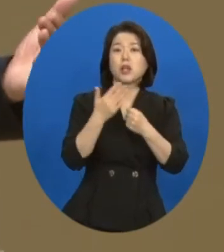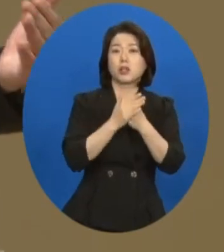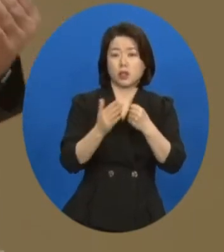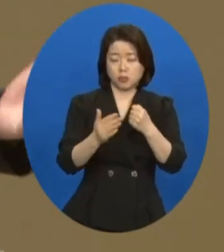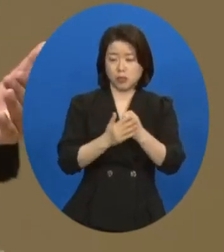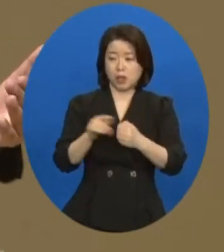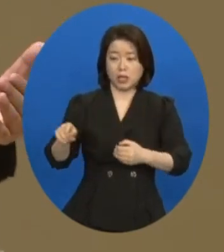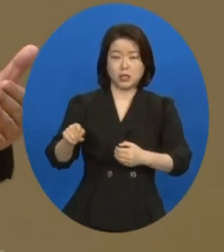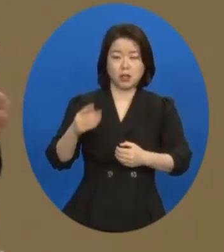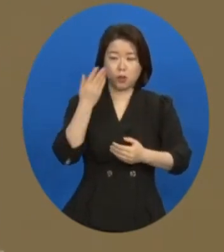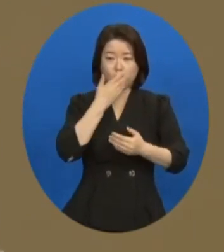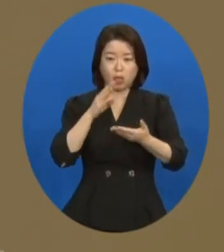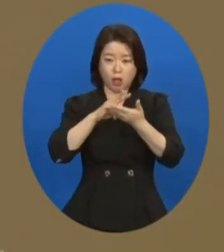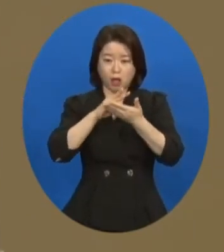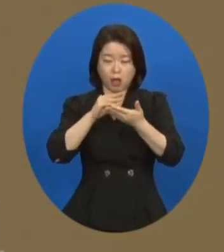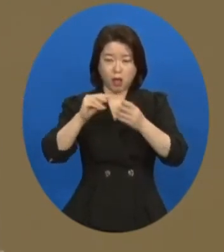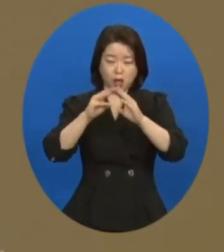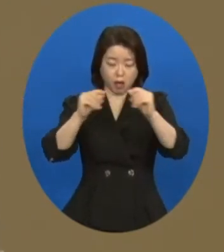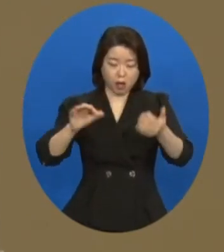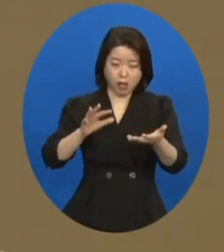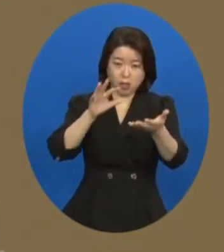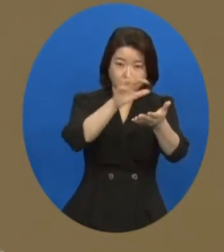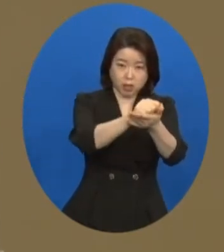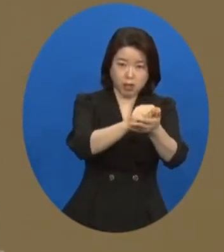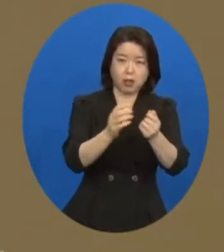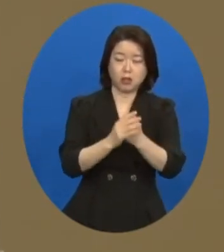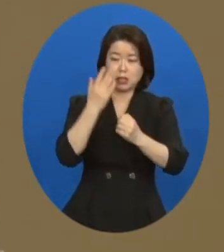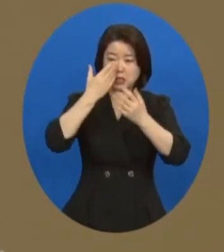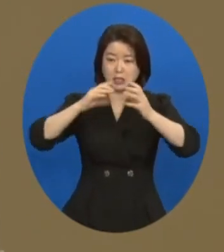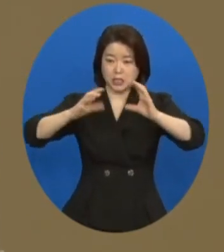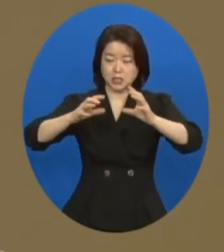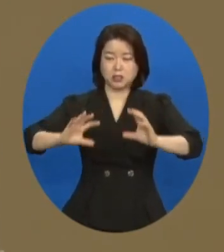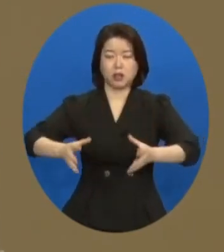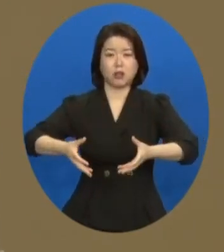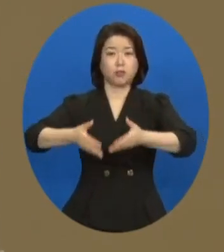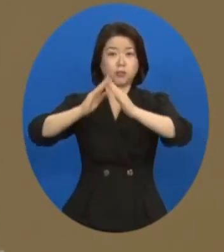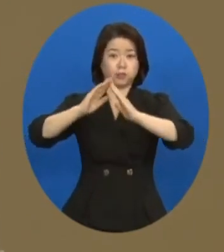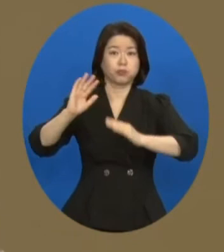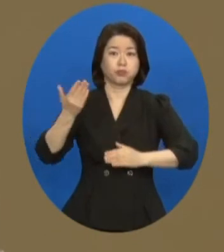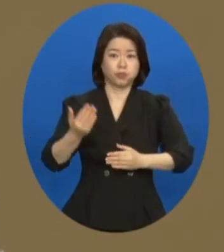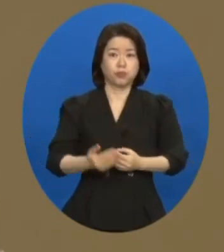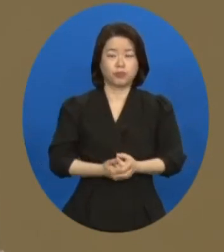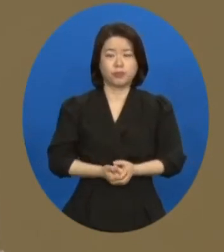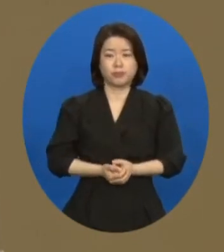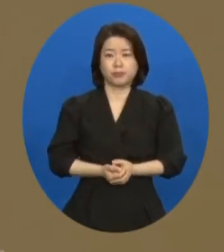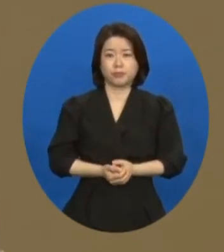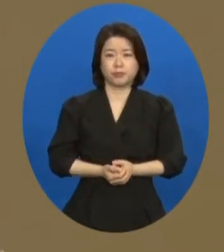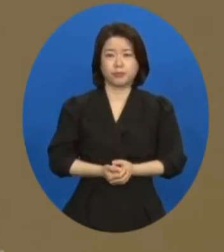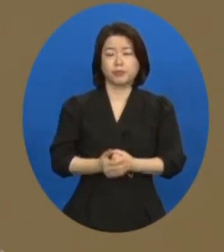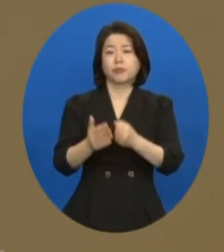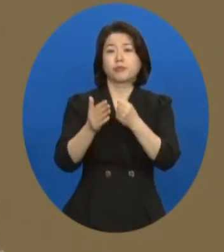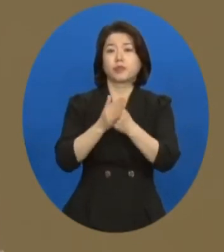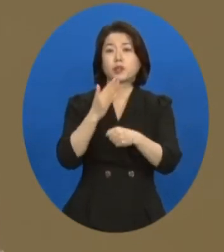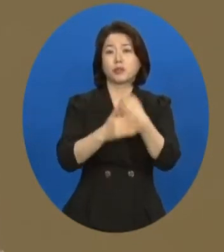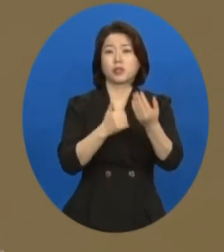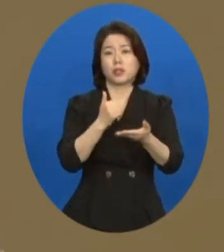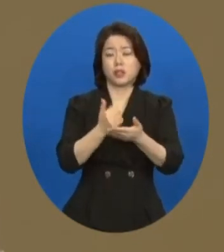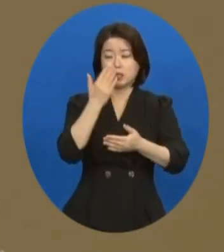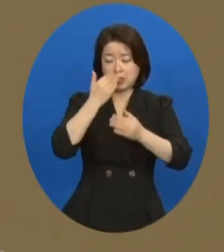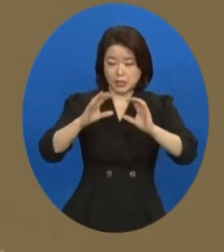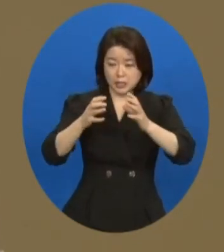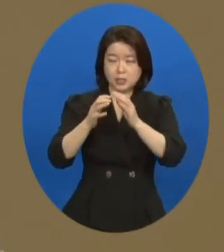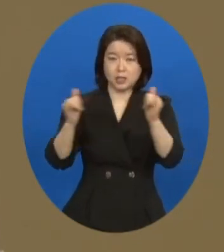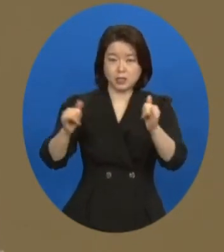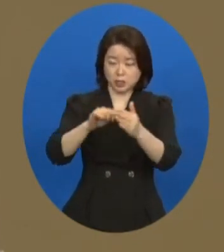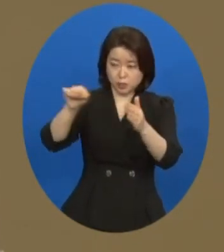가나안을 정복하고 이스라엘이라는 나라가 섰습니다 그래서 하나님께서 이스라엘 백성들